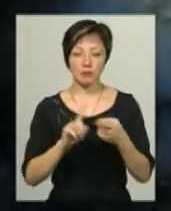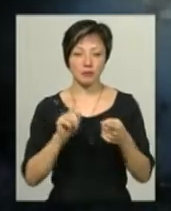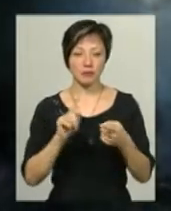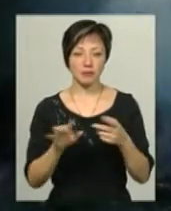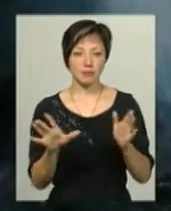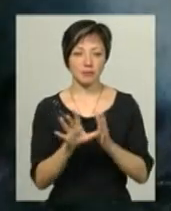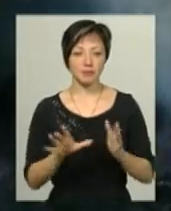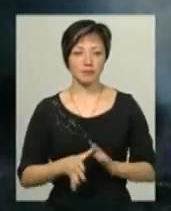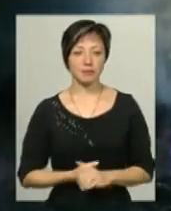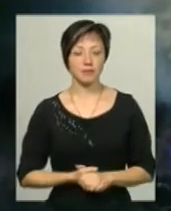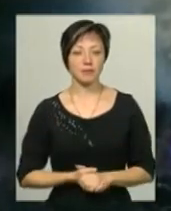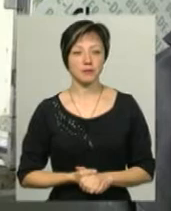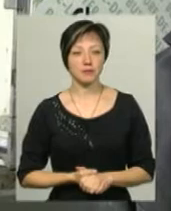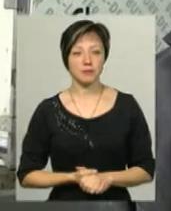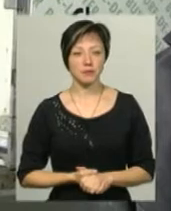замикання.